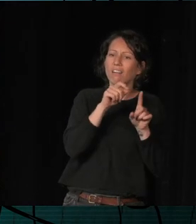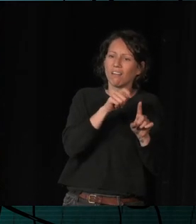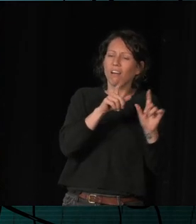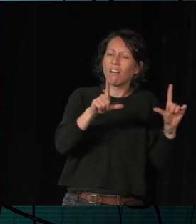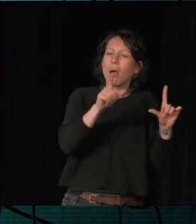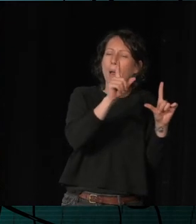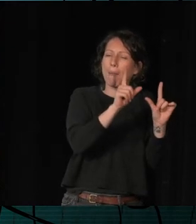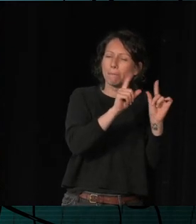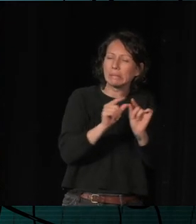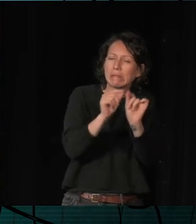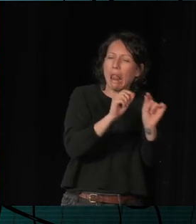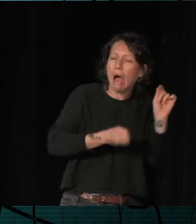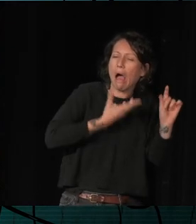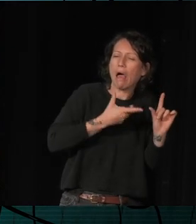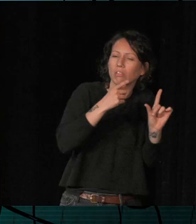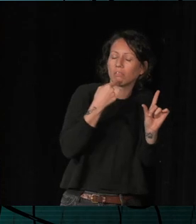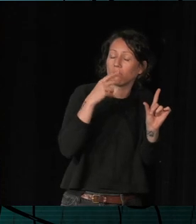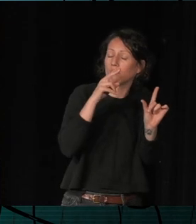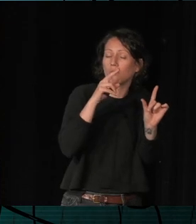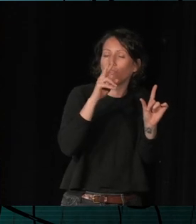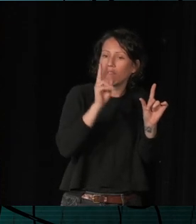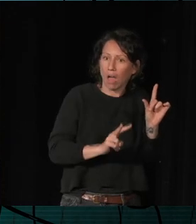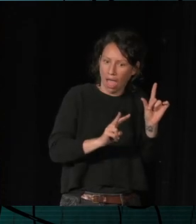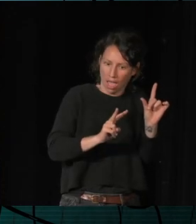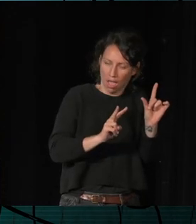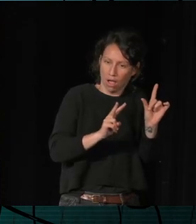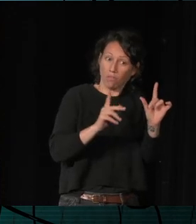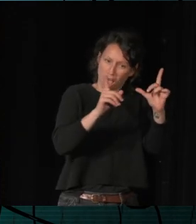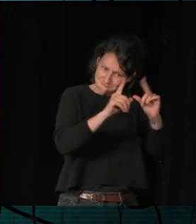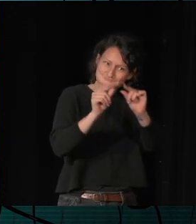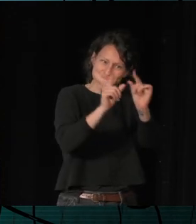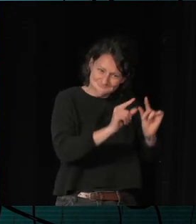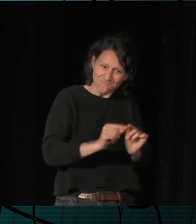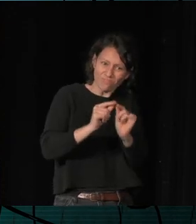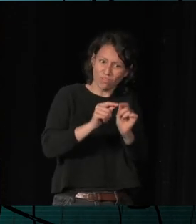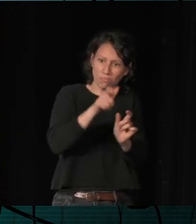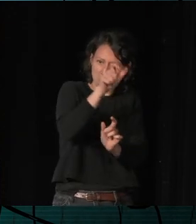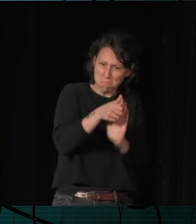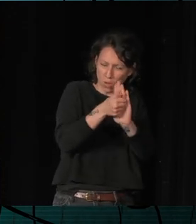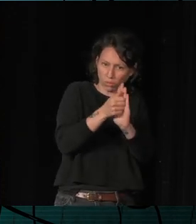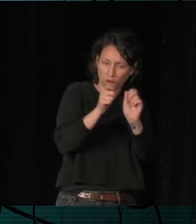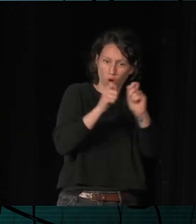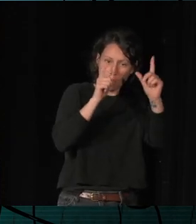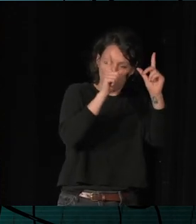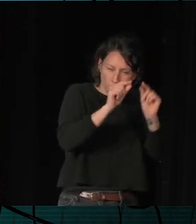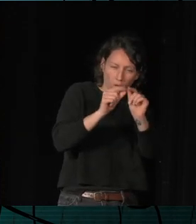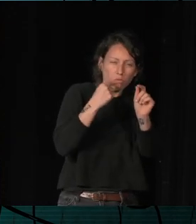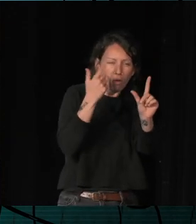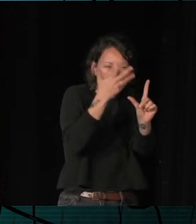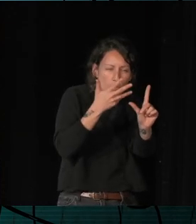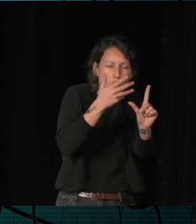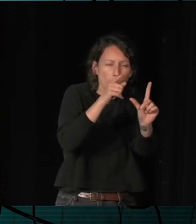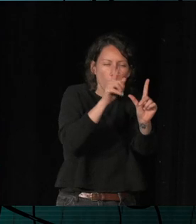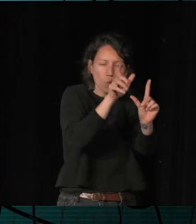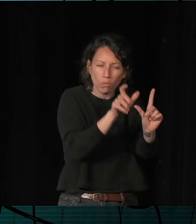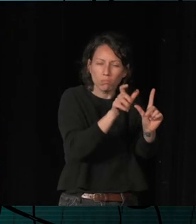mais vraiment très grossier. Enfin, vraiment, il y a une sorte d'abstraction dans le visage du personnage qui fait qu'on, avec des scènes un petit peu plus détaillées par moment, mais moi, ce qui m'a